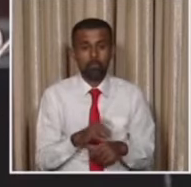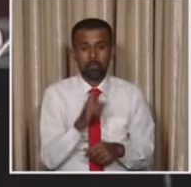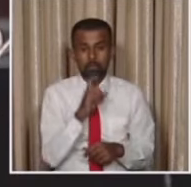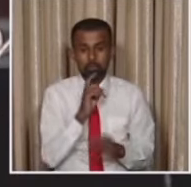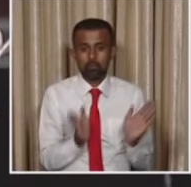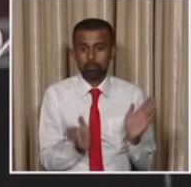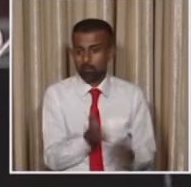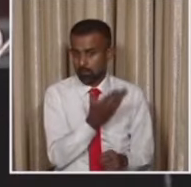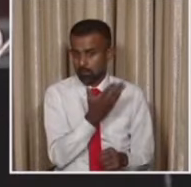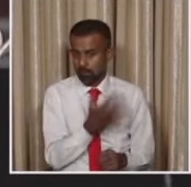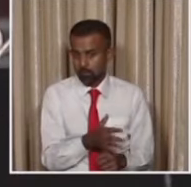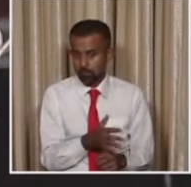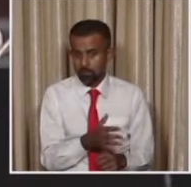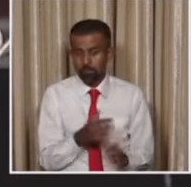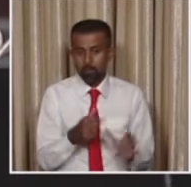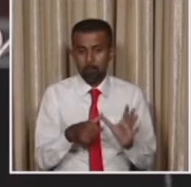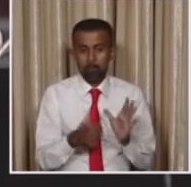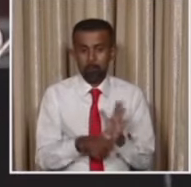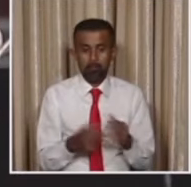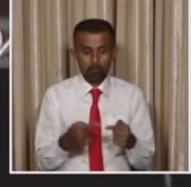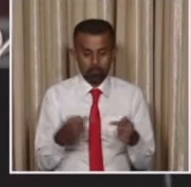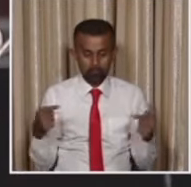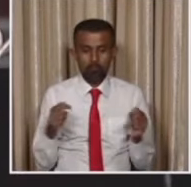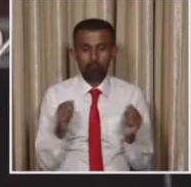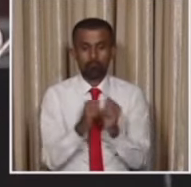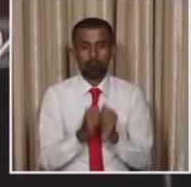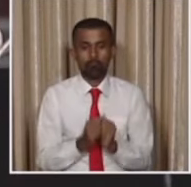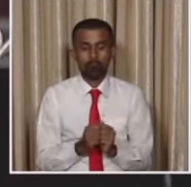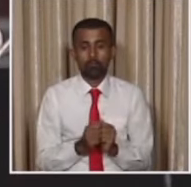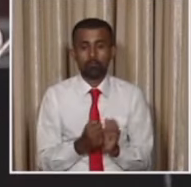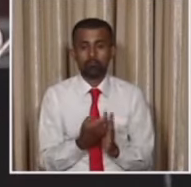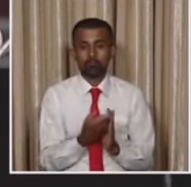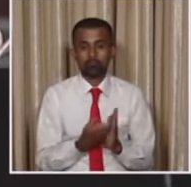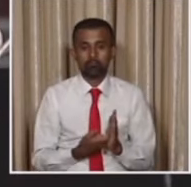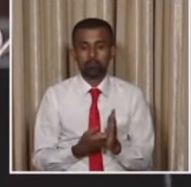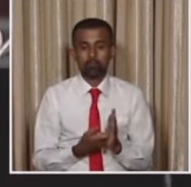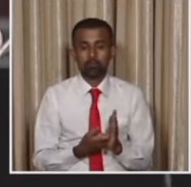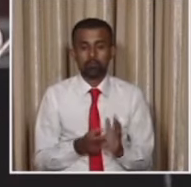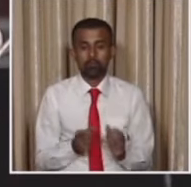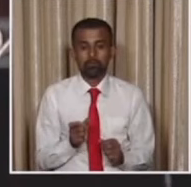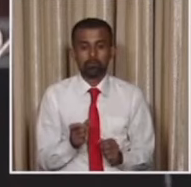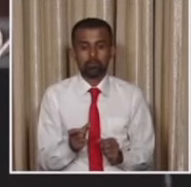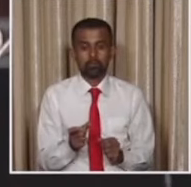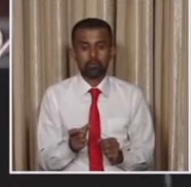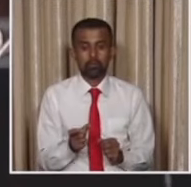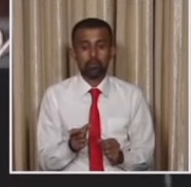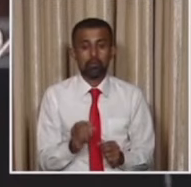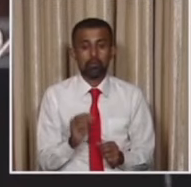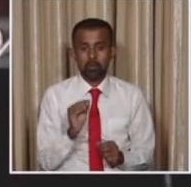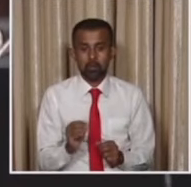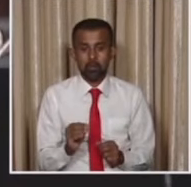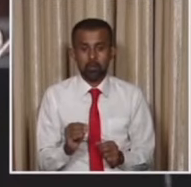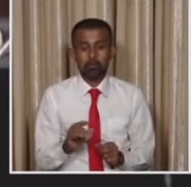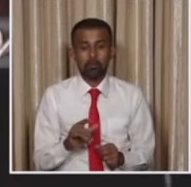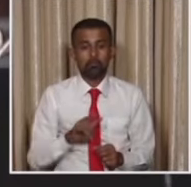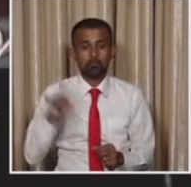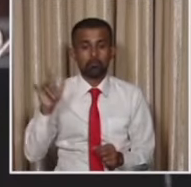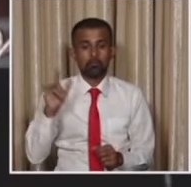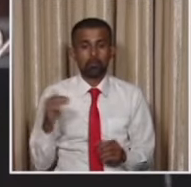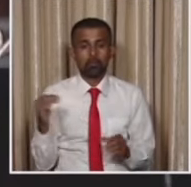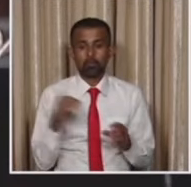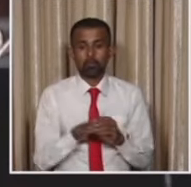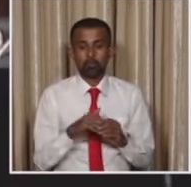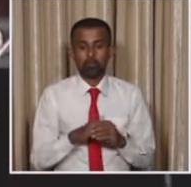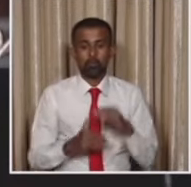ගිහිල්ලා පනතට පටහැනිව කටයුතු කරනවා කියලා රිට් නියෝගයක් ලබා ගැනීමට අවශ්‍ය වාතාවරණය හැදෙන්නේ නම් මේ විදේශීය